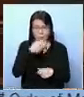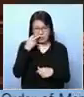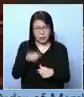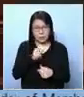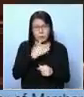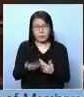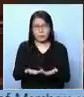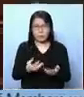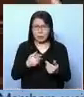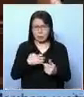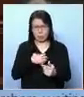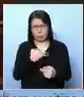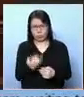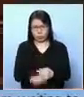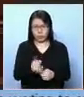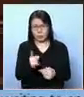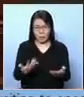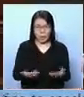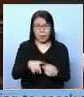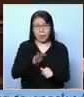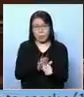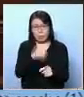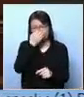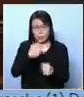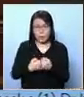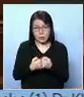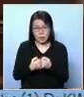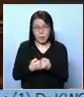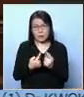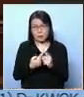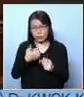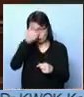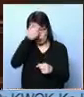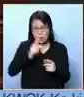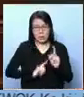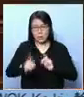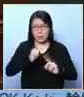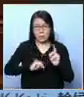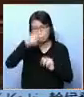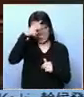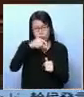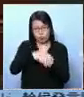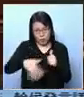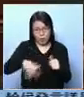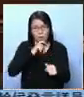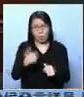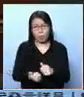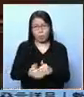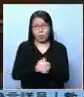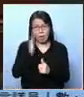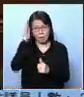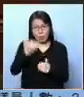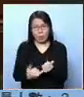个好差好差嘅榜样，你为乜嘢就为香港，我要争取民主自由，我要有一个好嘅政治架构，你都想后